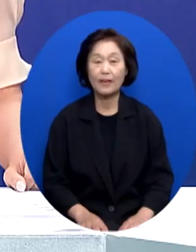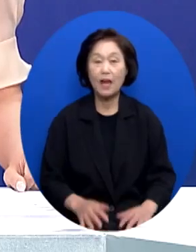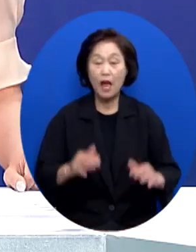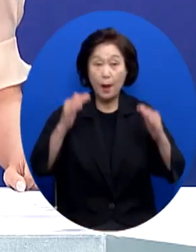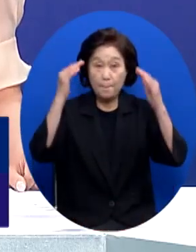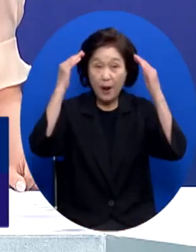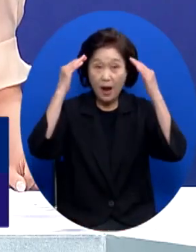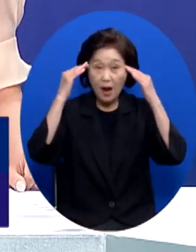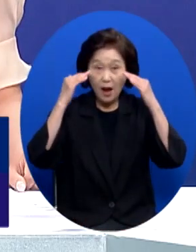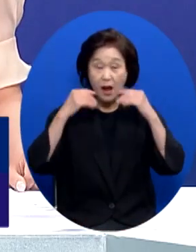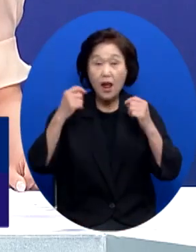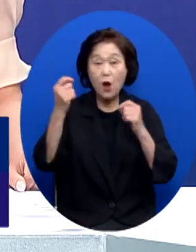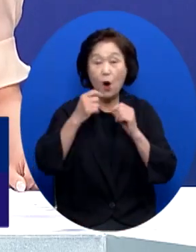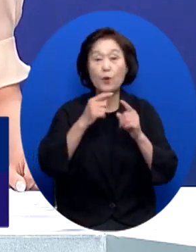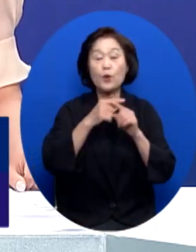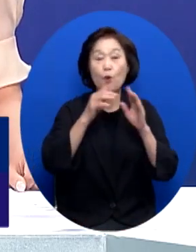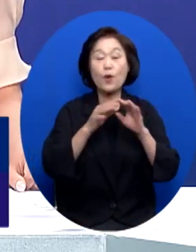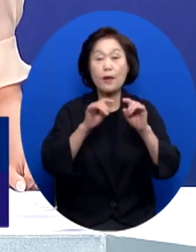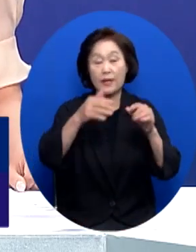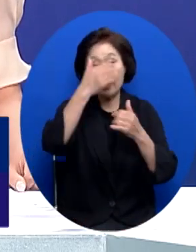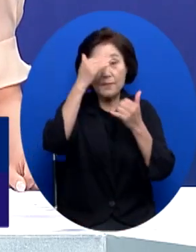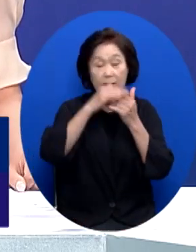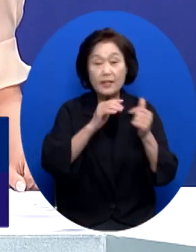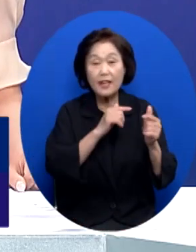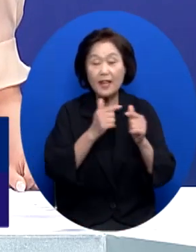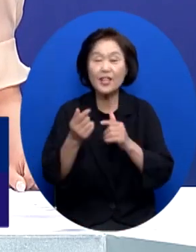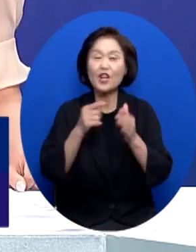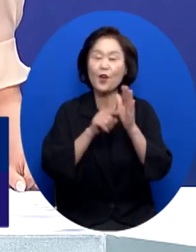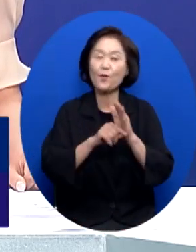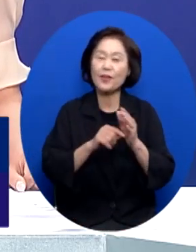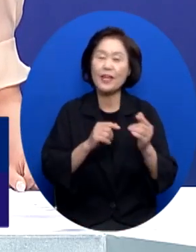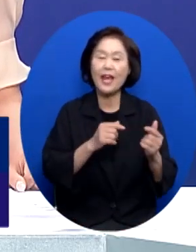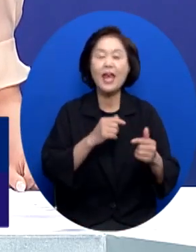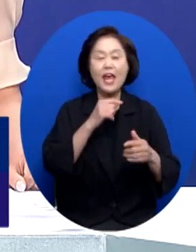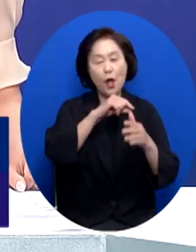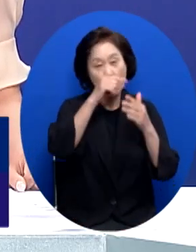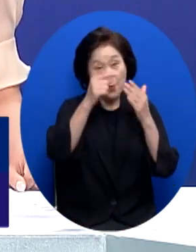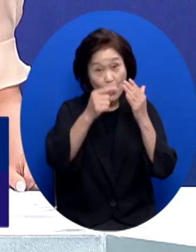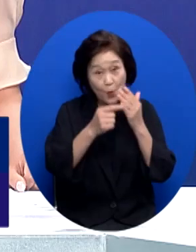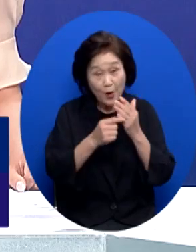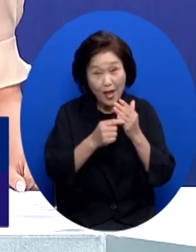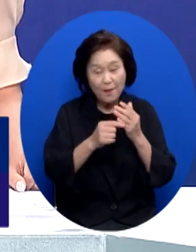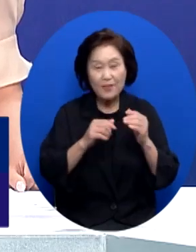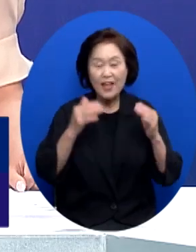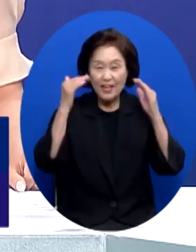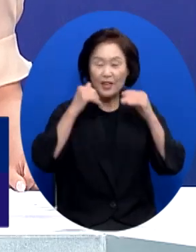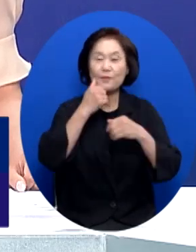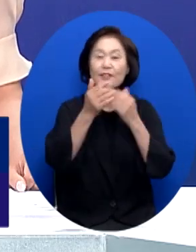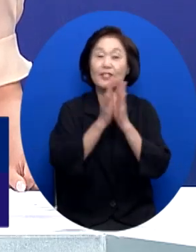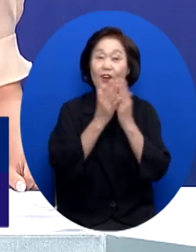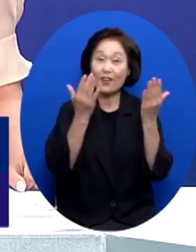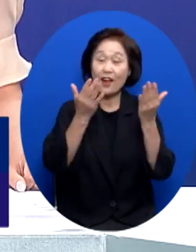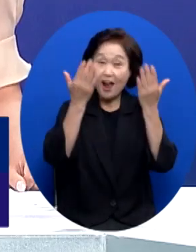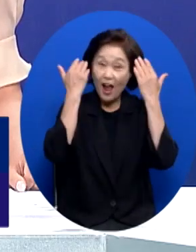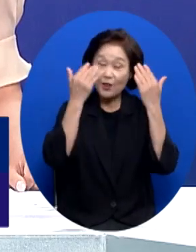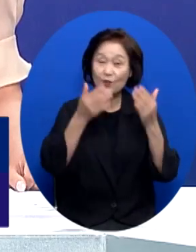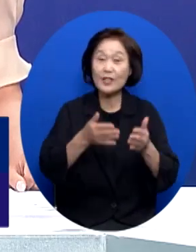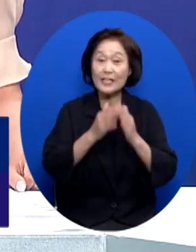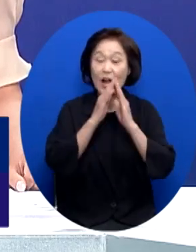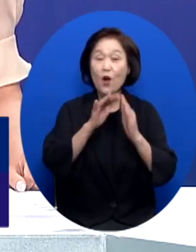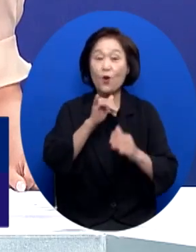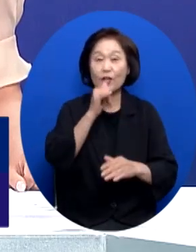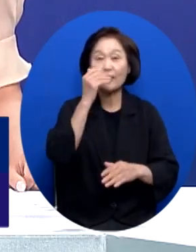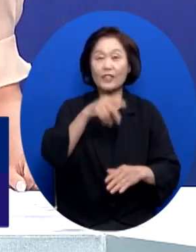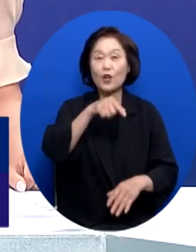여름이 다가오면 각 교회마다 다음 세대를 위해 알찬 프로그램으로 구성된 여름 성경학교를 진행하는데요. 구례 한